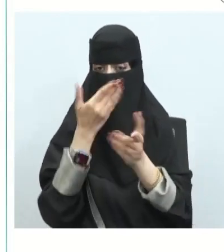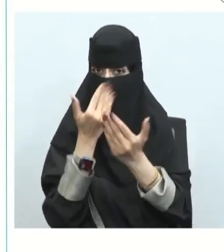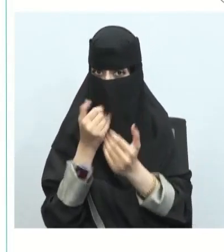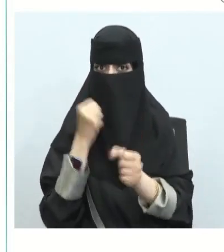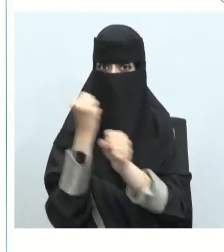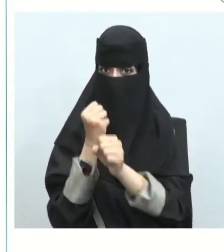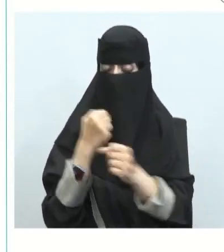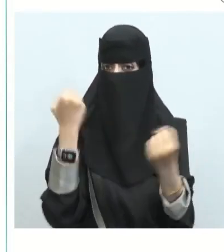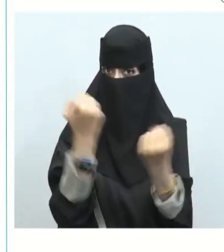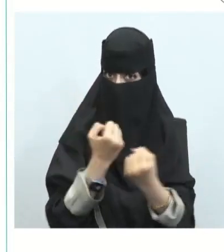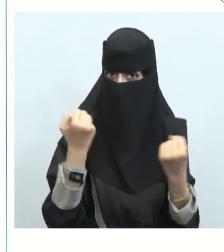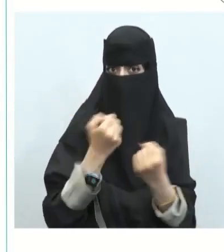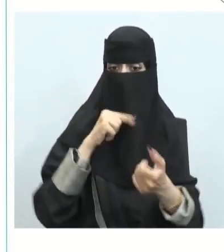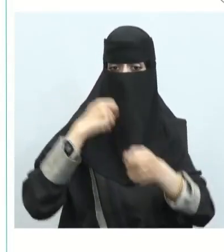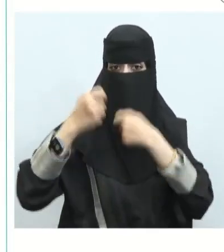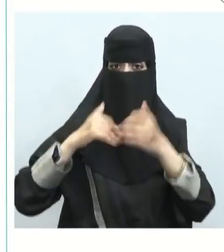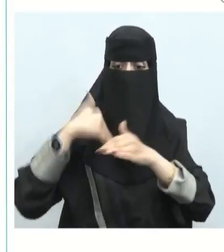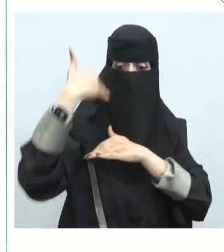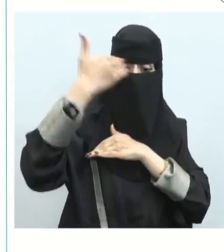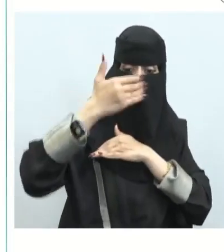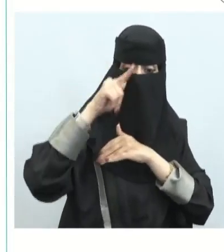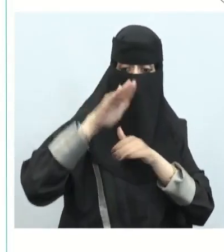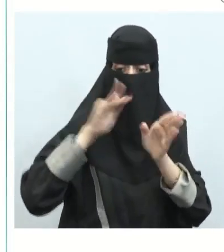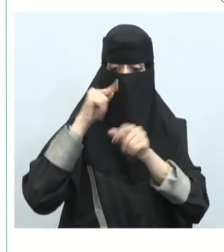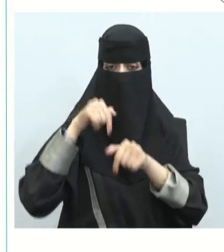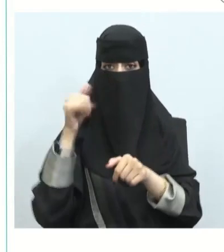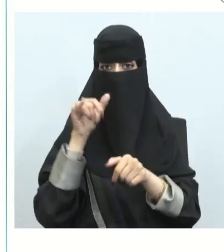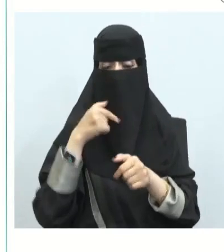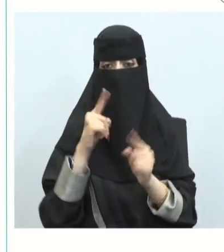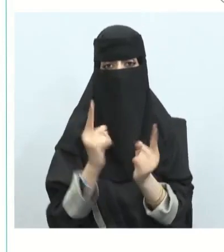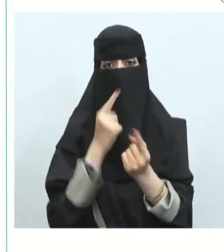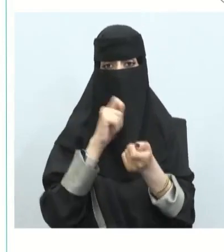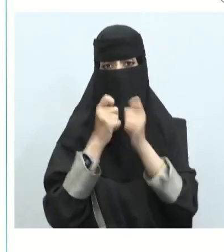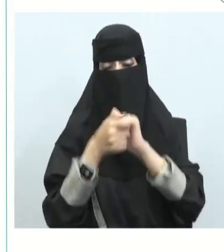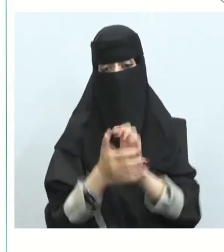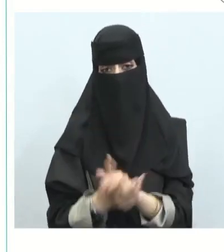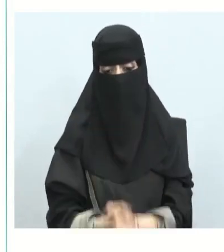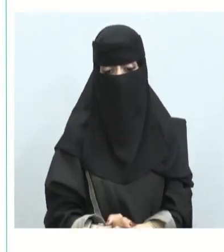الانتاج في المبيعات بعد ذلك قد يكون من السهل تقبل